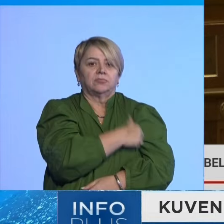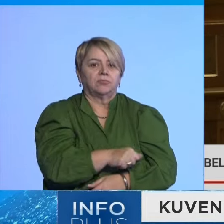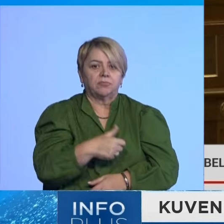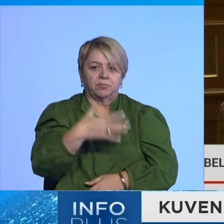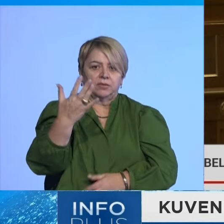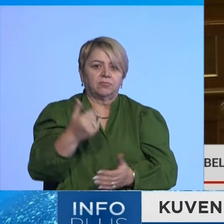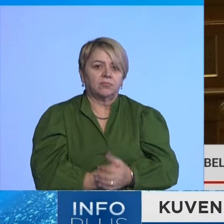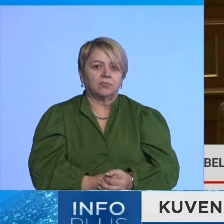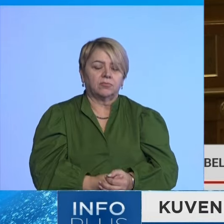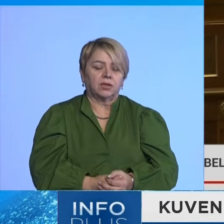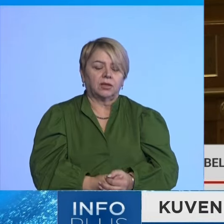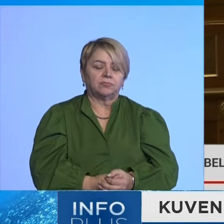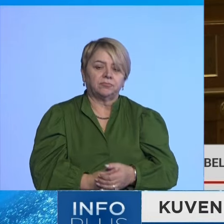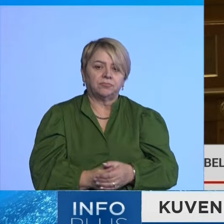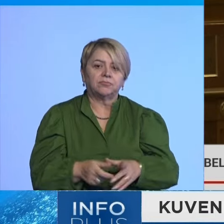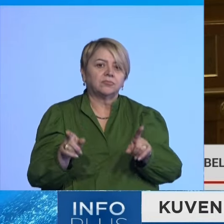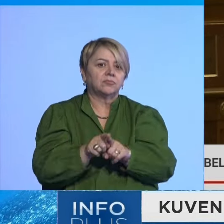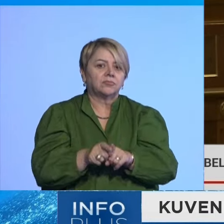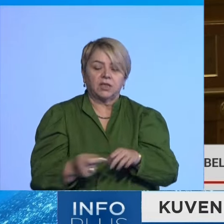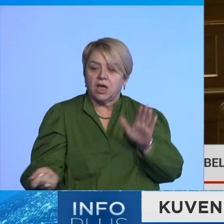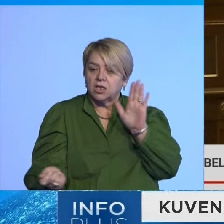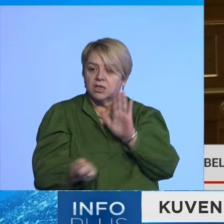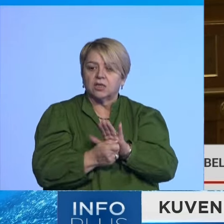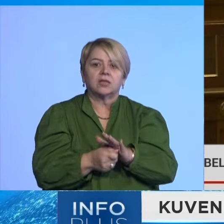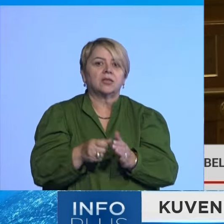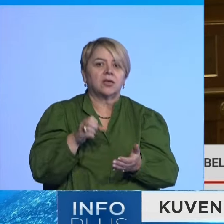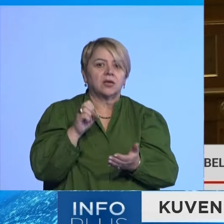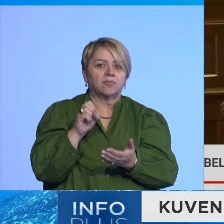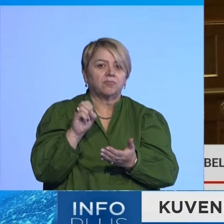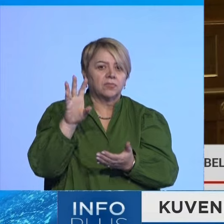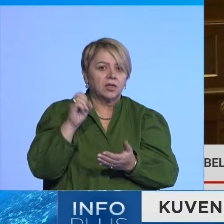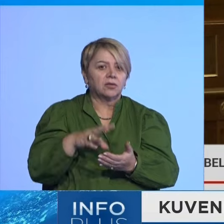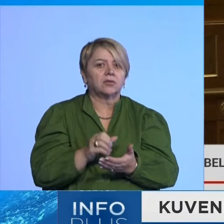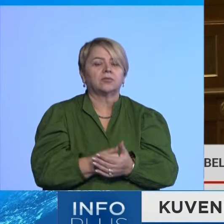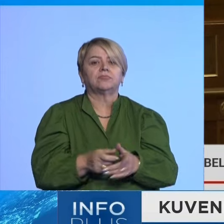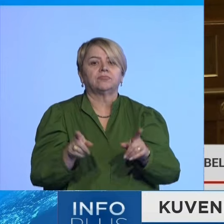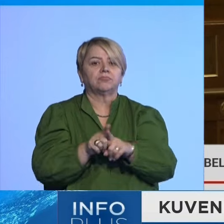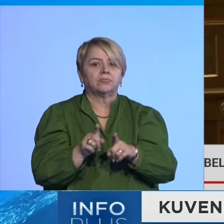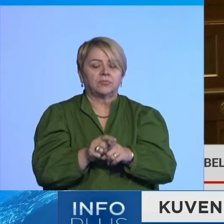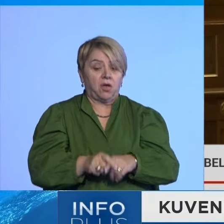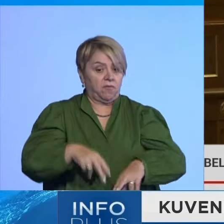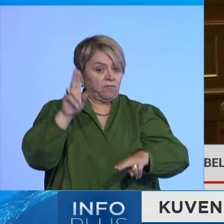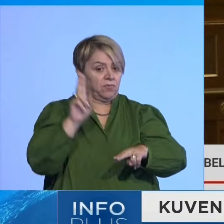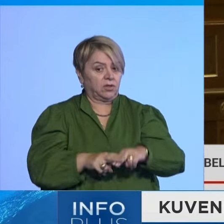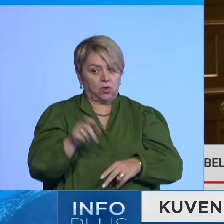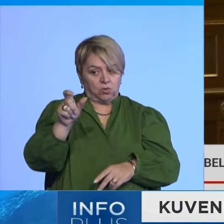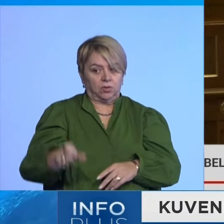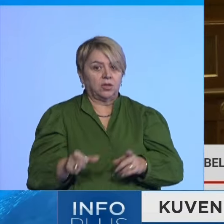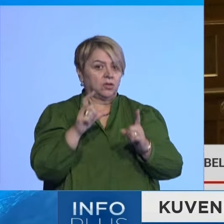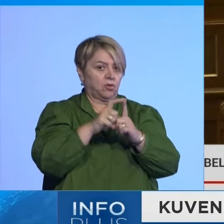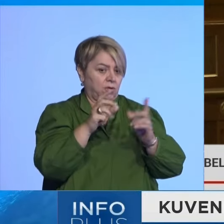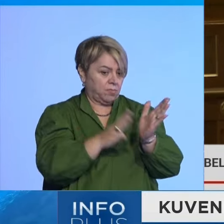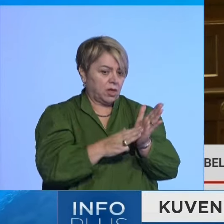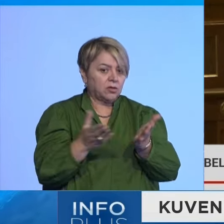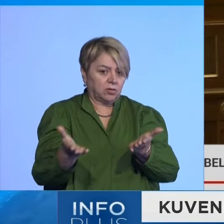keko. Pro edhe shëtiblerën e energjisë elektrike vendos dhe Jona Mihali kur me ndodhë në